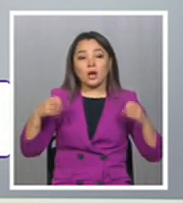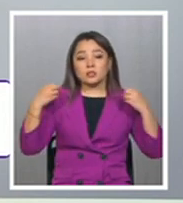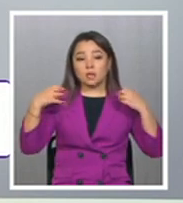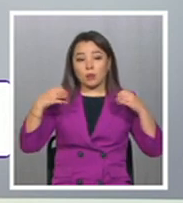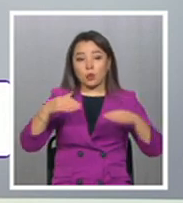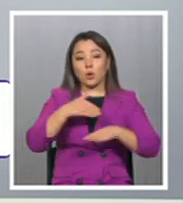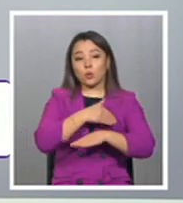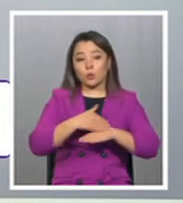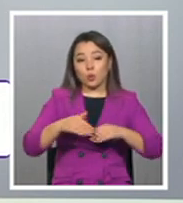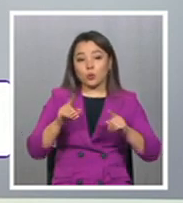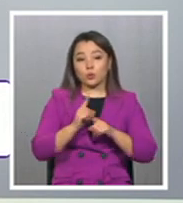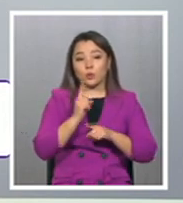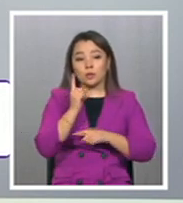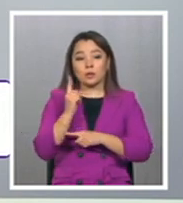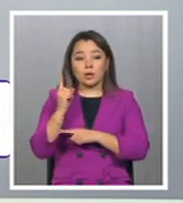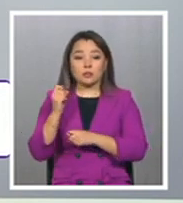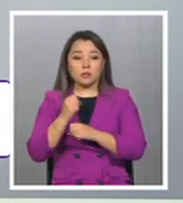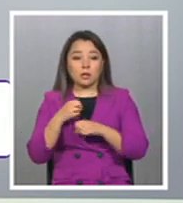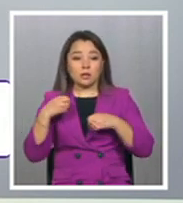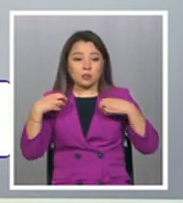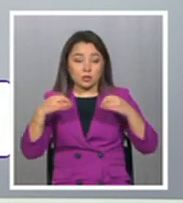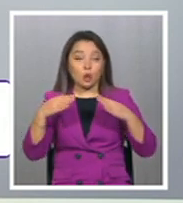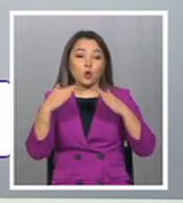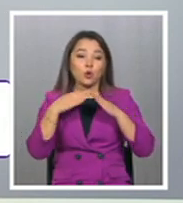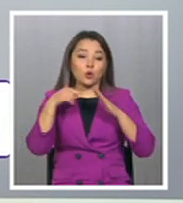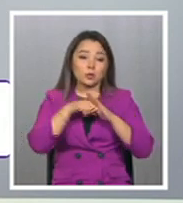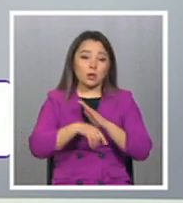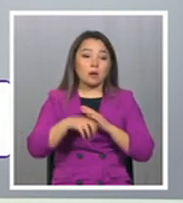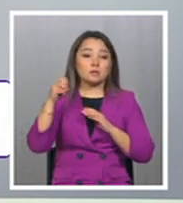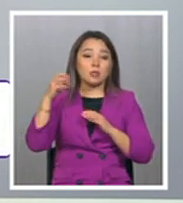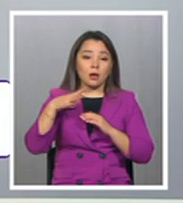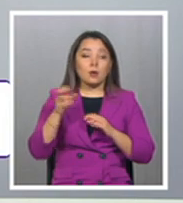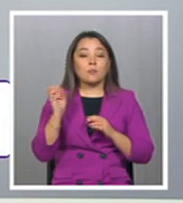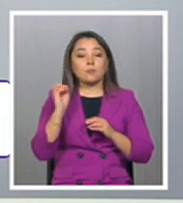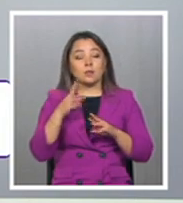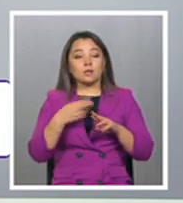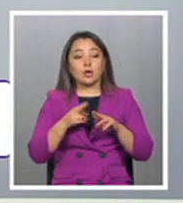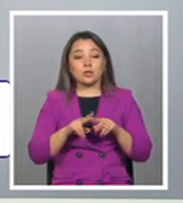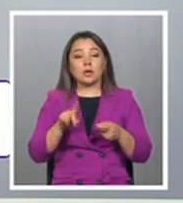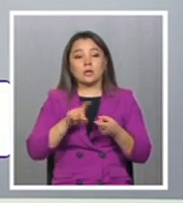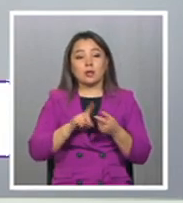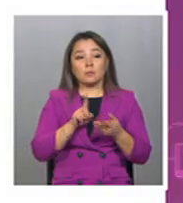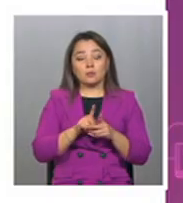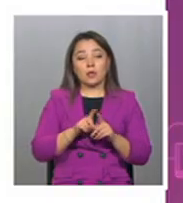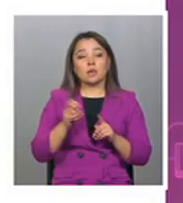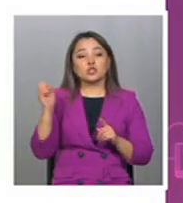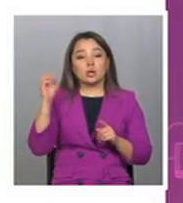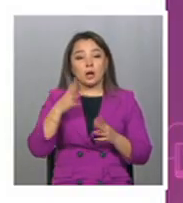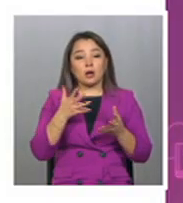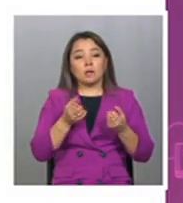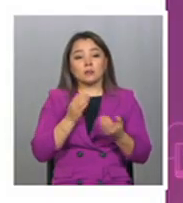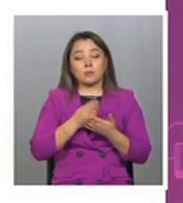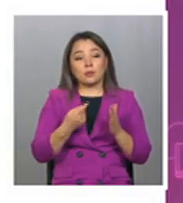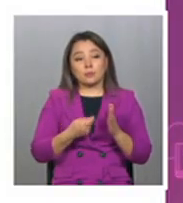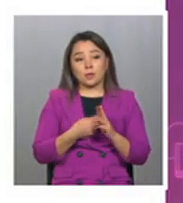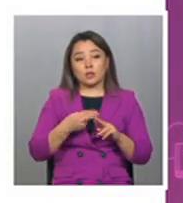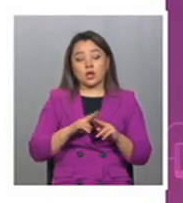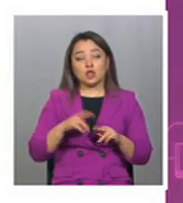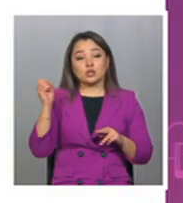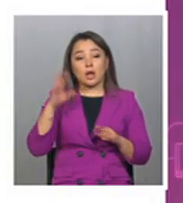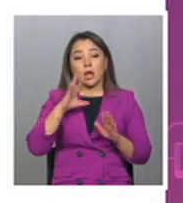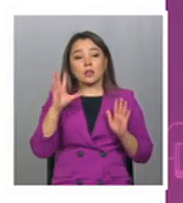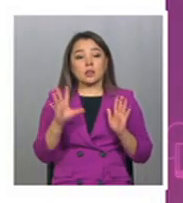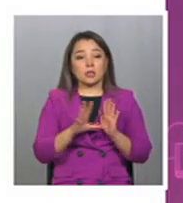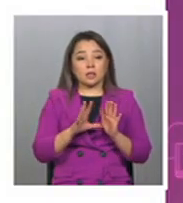көшеде жанып тұрады. Немесе үйімізде лампалар жану арқылы біз жарықты аламыз. Яғни жарық